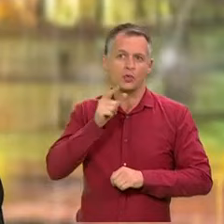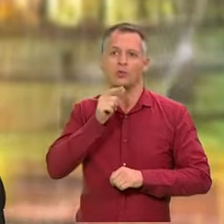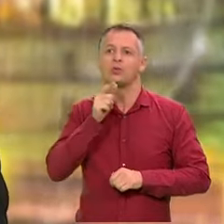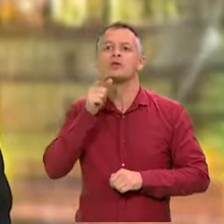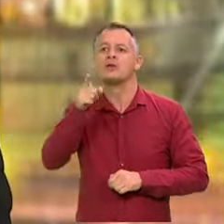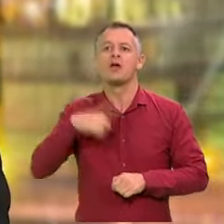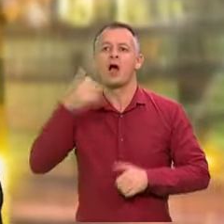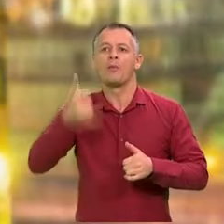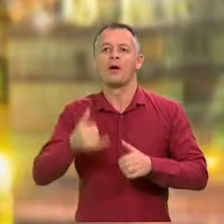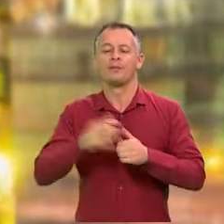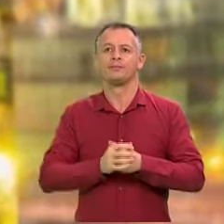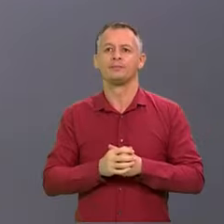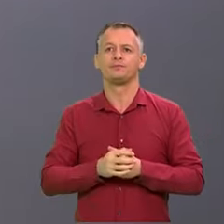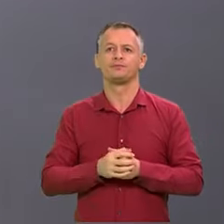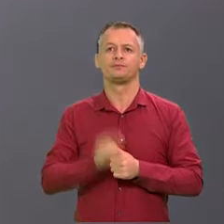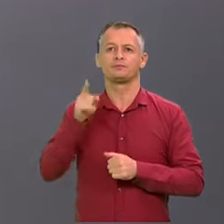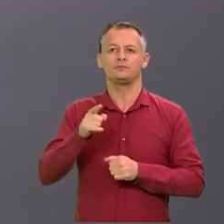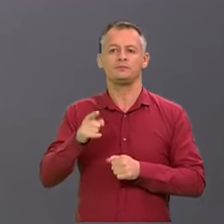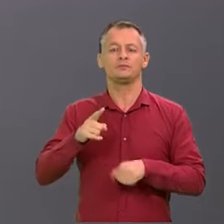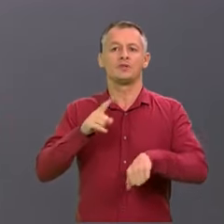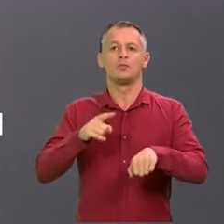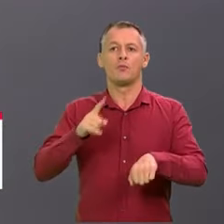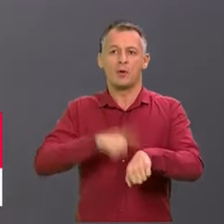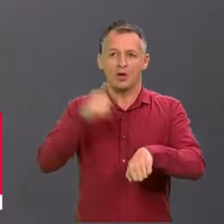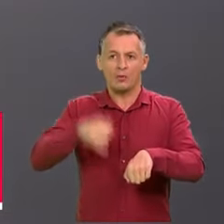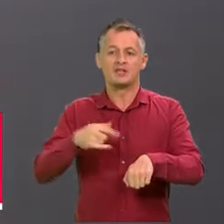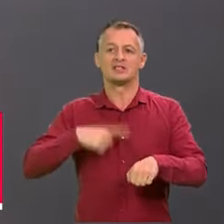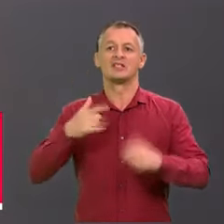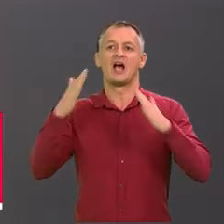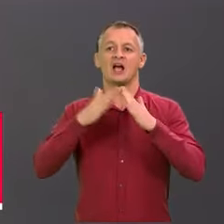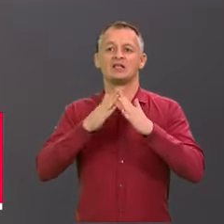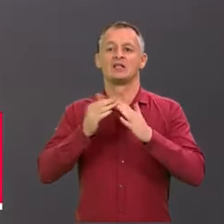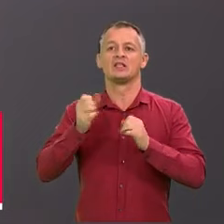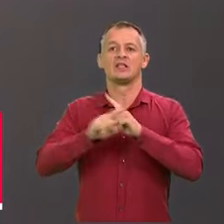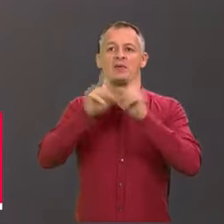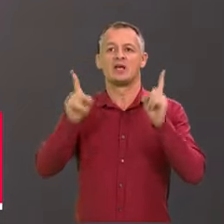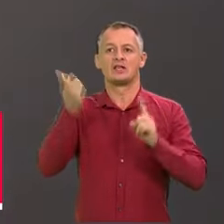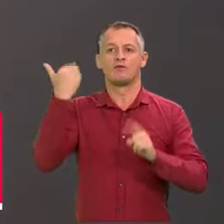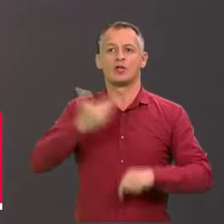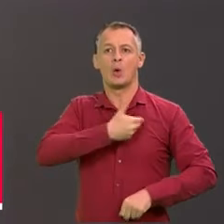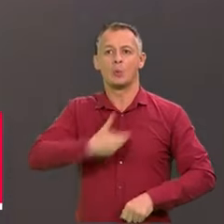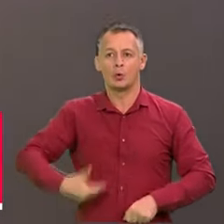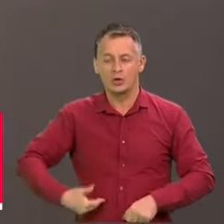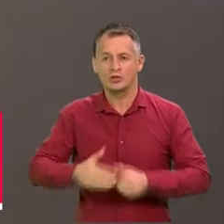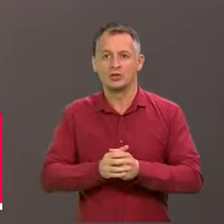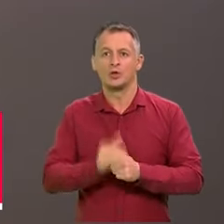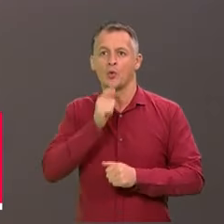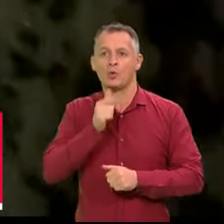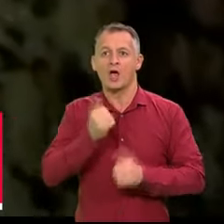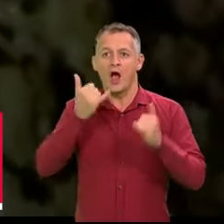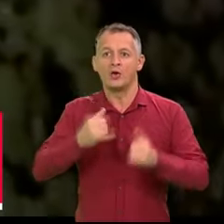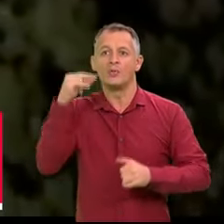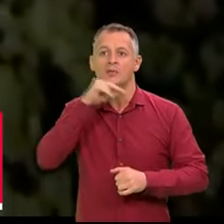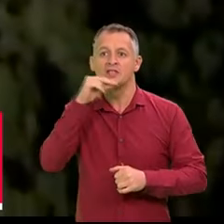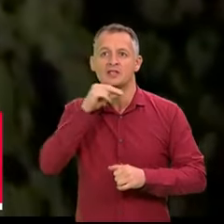Bună seara! Acum sunt moment, am venit în sfârșit acasă. Știți unde a fost dimineața? Dimineața am fost la București. Și unde sunt azi după